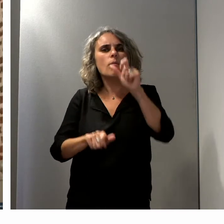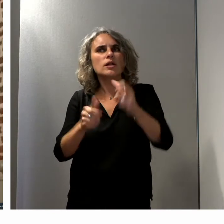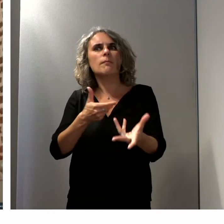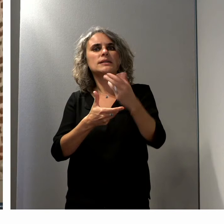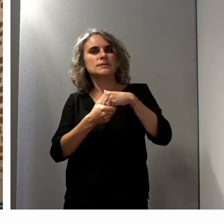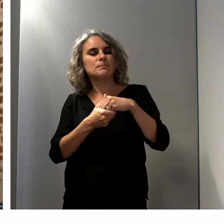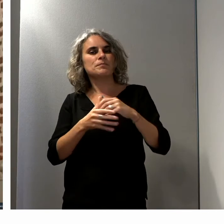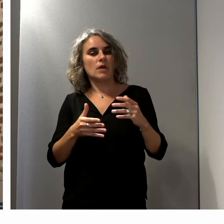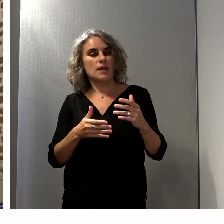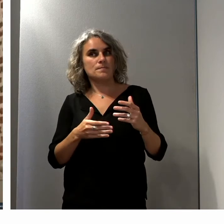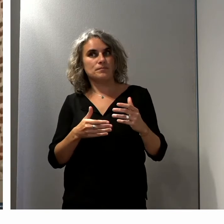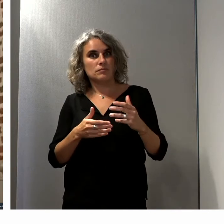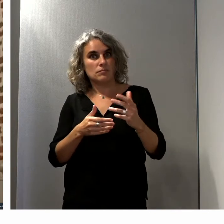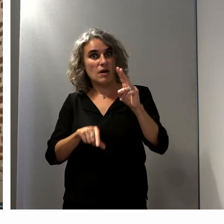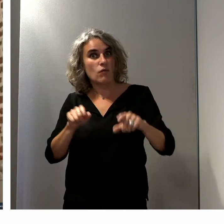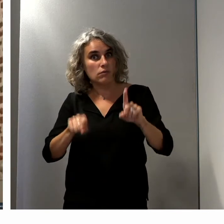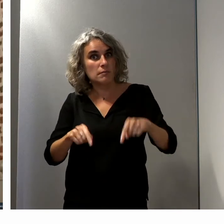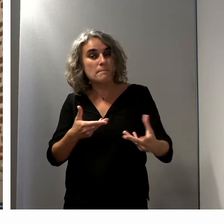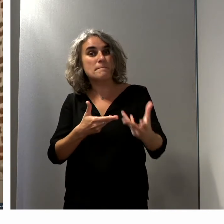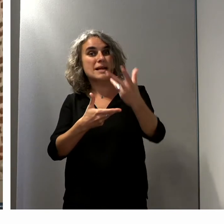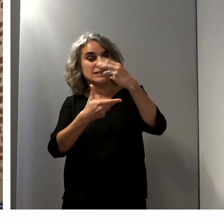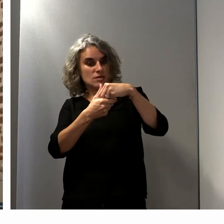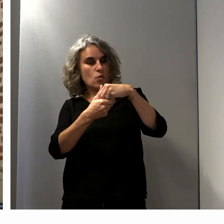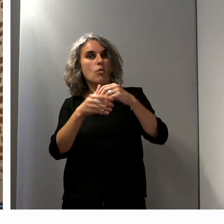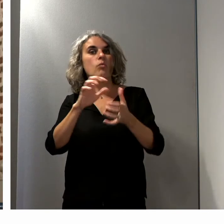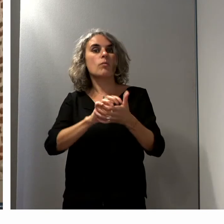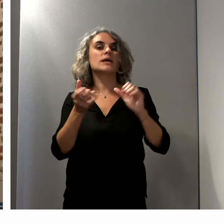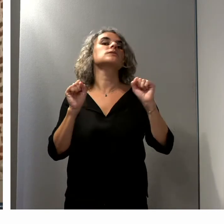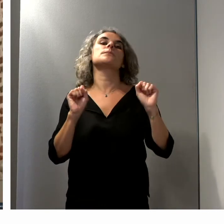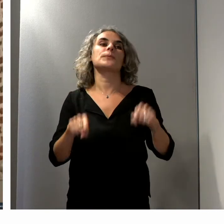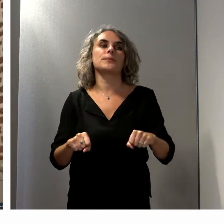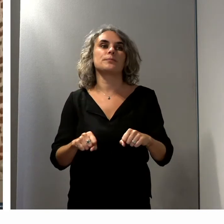la participation était en elle-même une vraie complexité. Et aujourd'hui, il n'y a pas tant